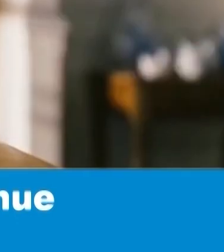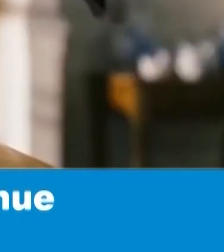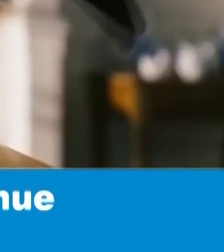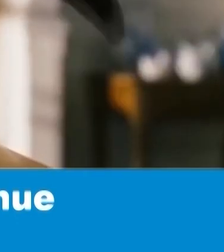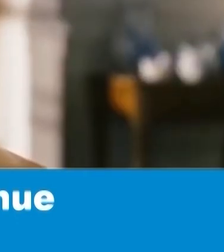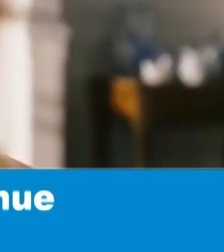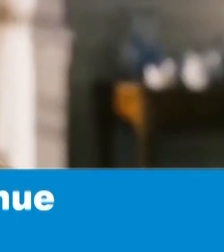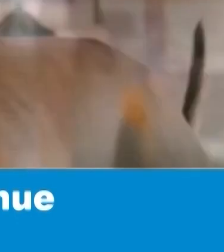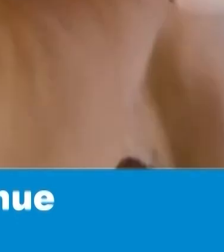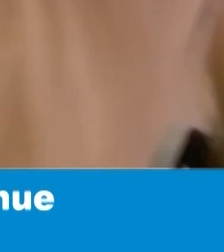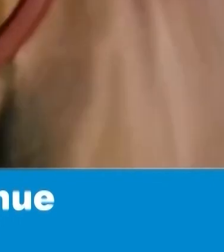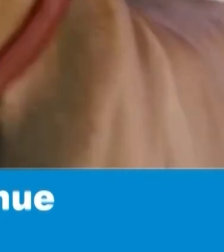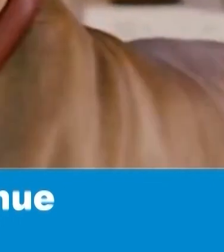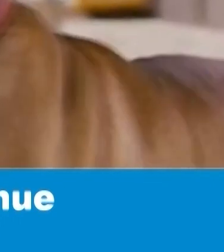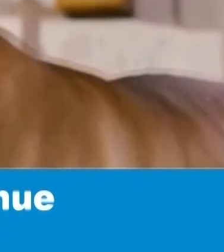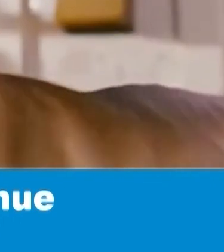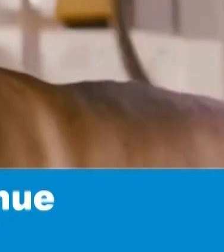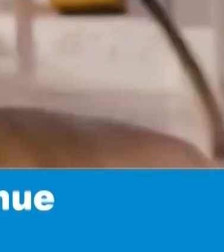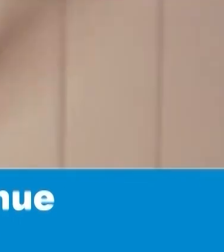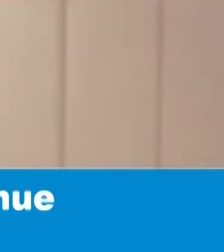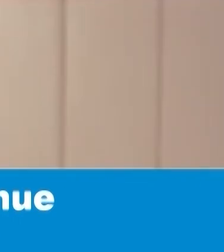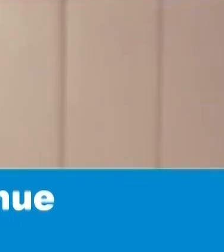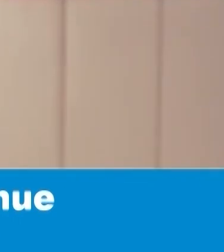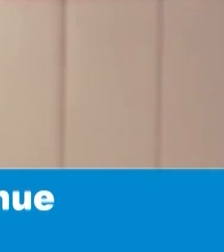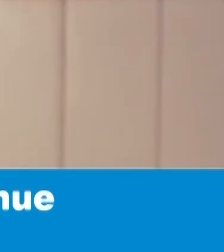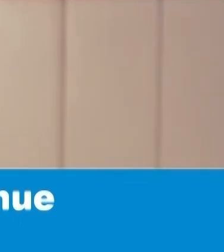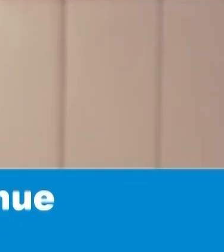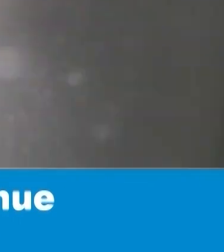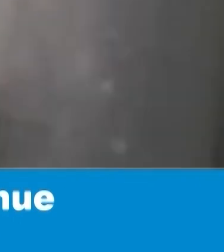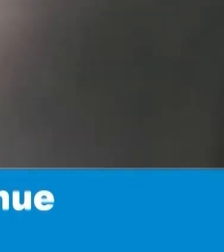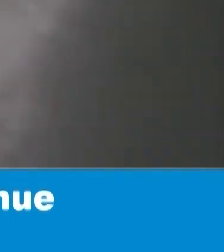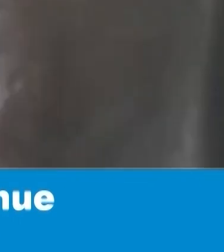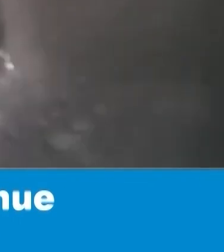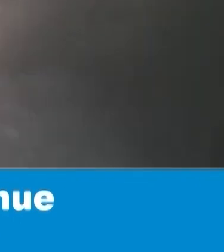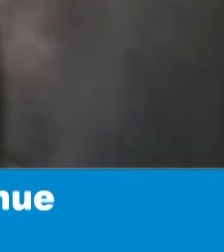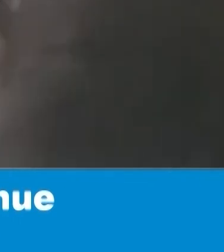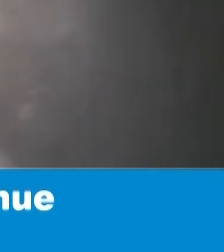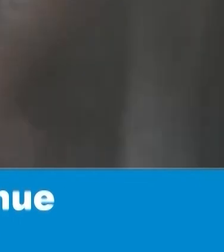hookup. Ah! Hot cheese! Ah! Hot cheese!